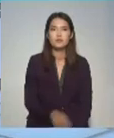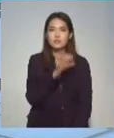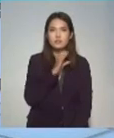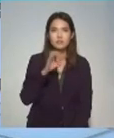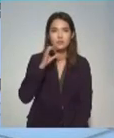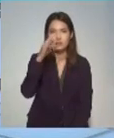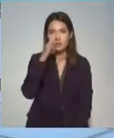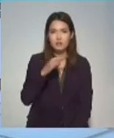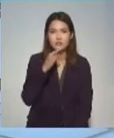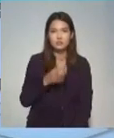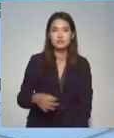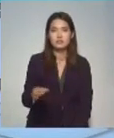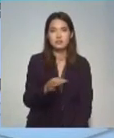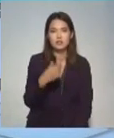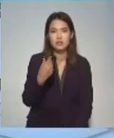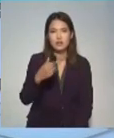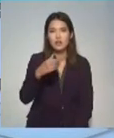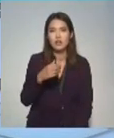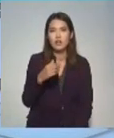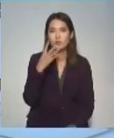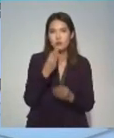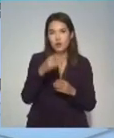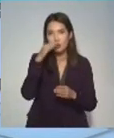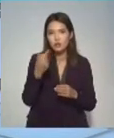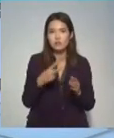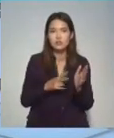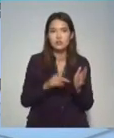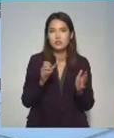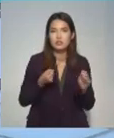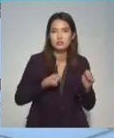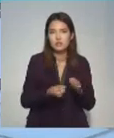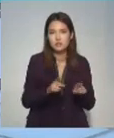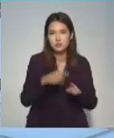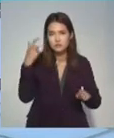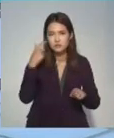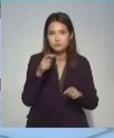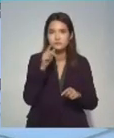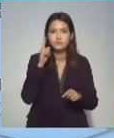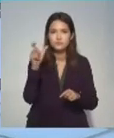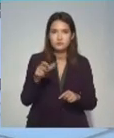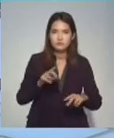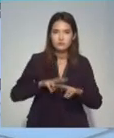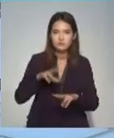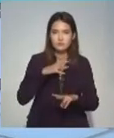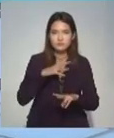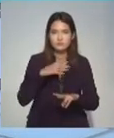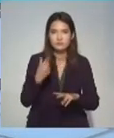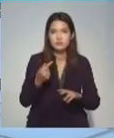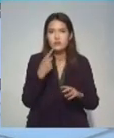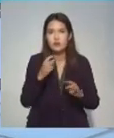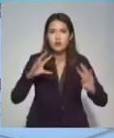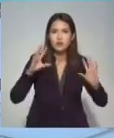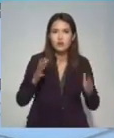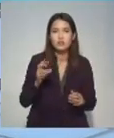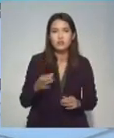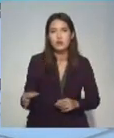Солтүстік Қазақстан облысында өгей әкесіне 28 рет пышақ сұқты деген күдікпен жас жігіт қамалды. Қанды оқиға Есіл